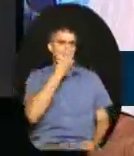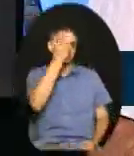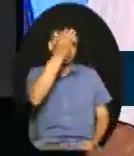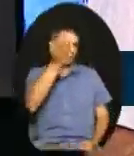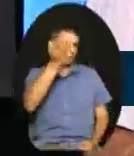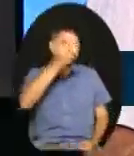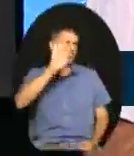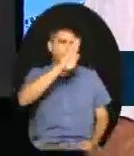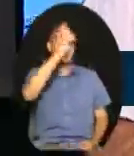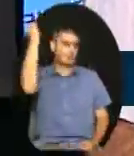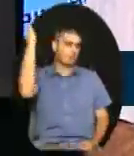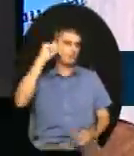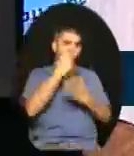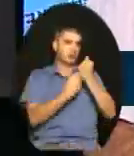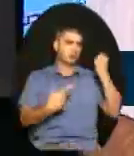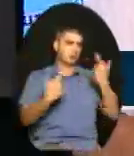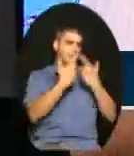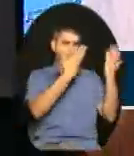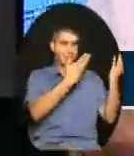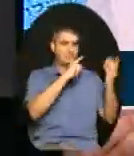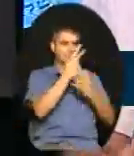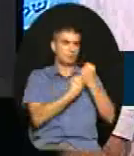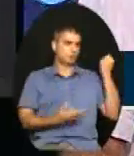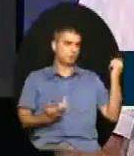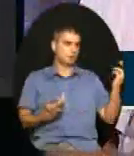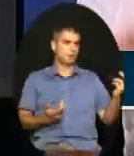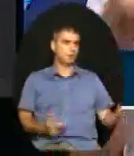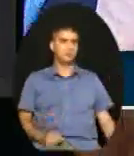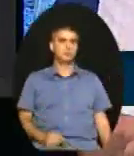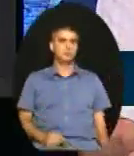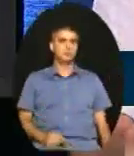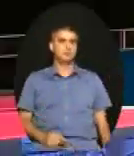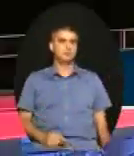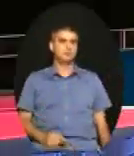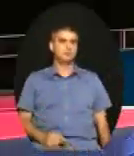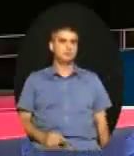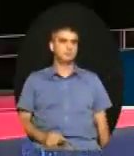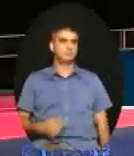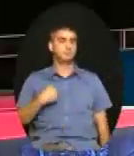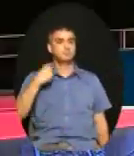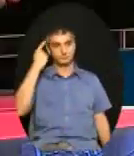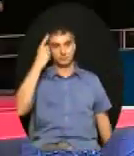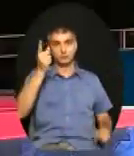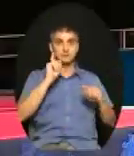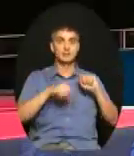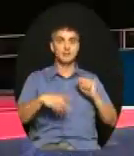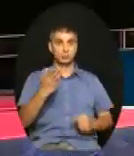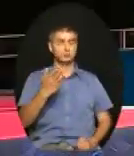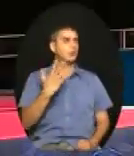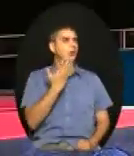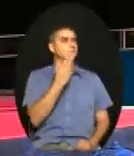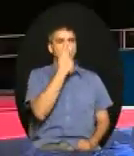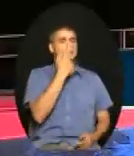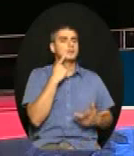את השאלה הזו את ביבי, את מי שנכשל במלחמה, את מי שנכשל בלעזור לספר. אז אני אשאל אותך. אני חושב שזה טעות. אז מה לעשות? אז איך